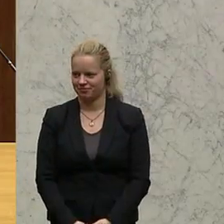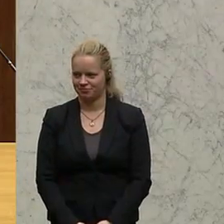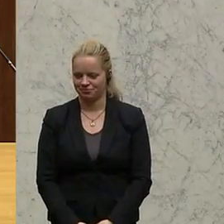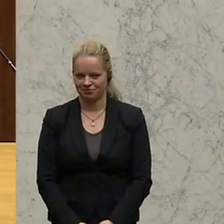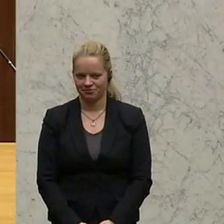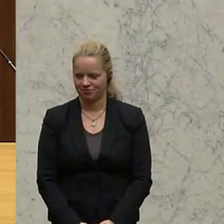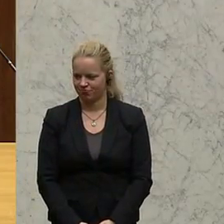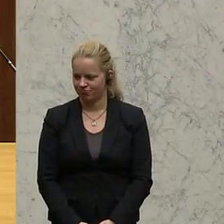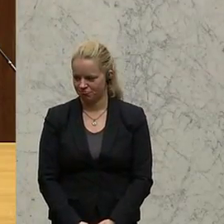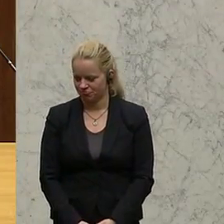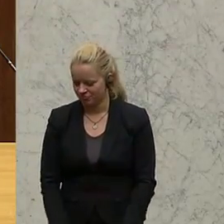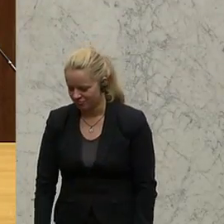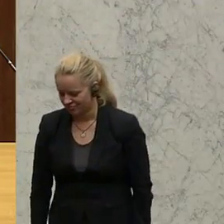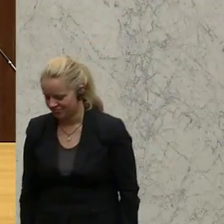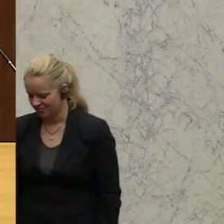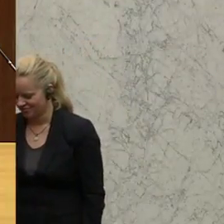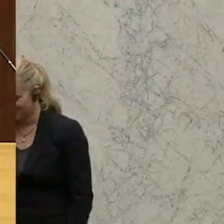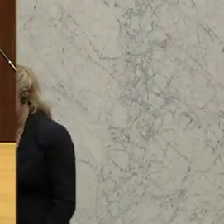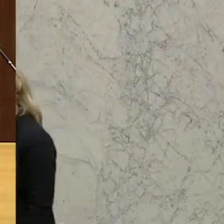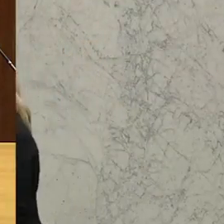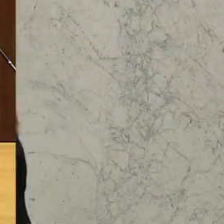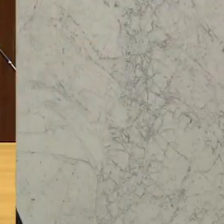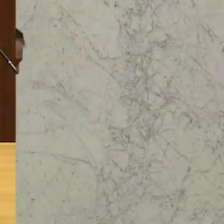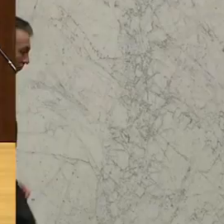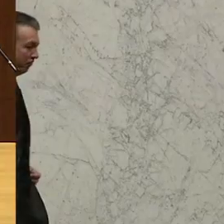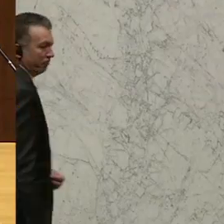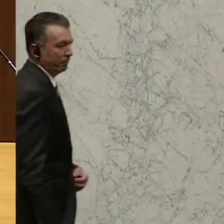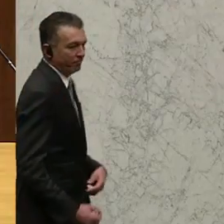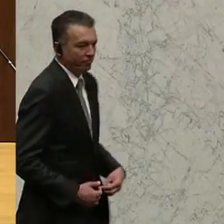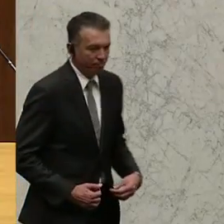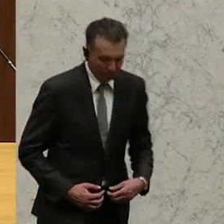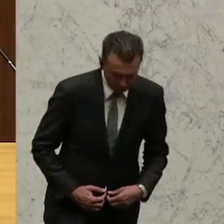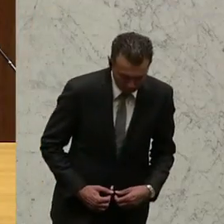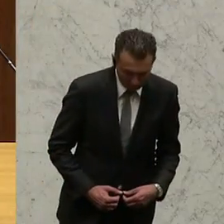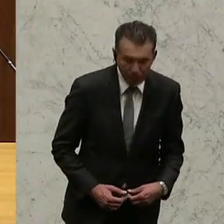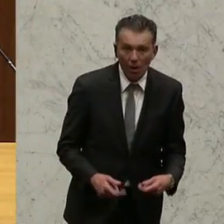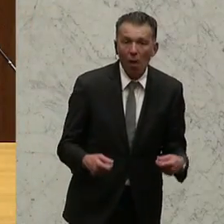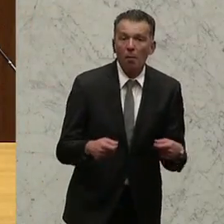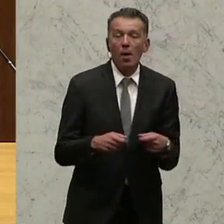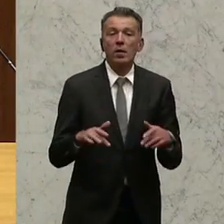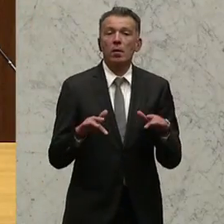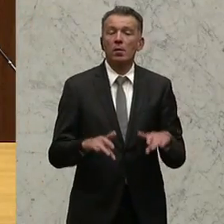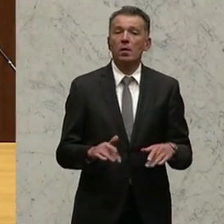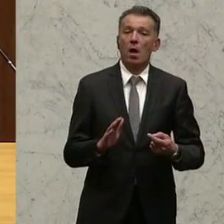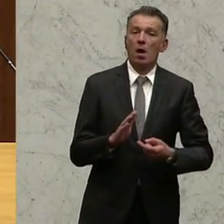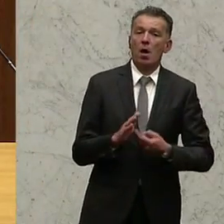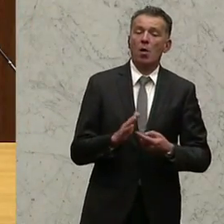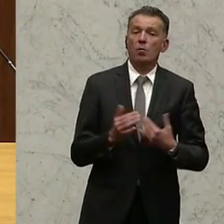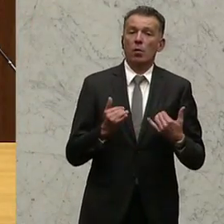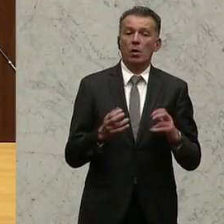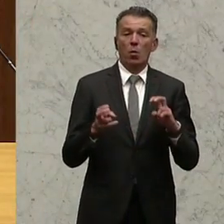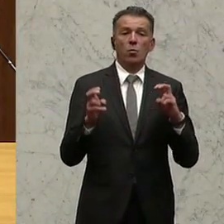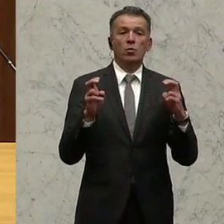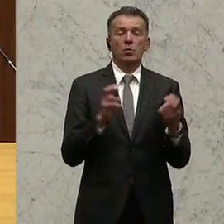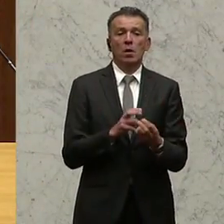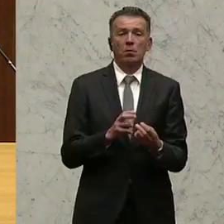Die Maßnahmen liegen jetzt am Tisch. Die Herausforderung ist, die Maßnahmen jetzt umzusetzen. Und das ist eine Frage auch